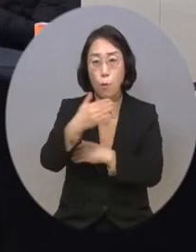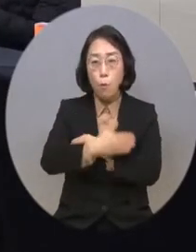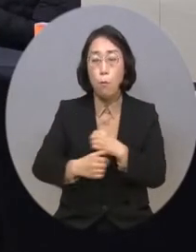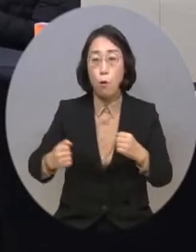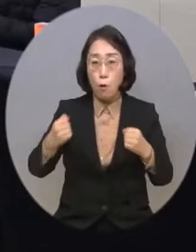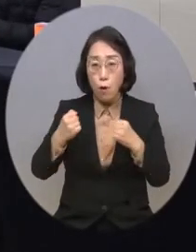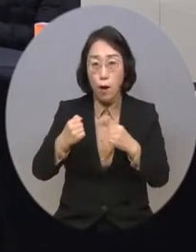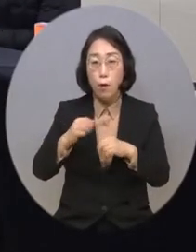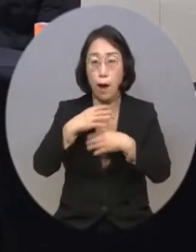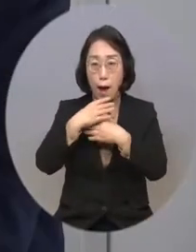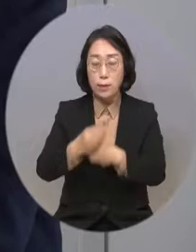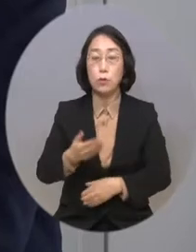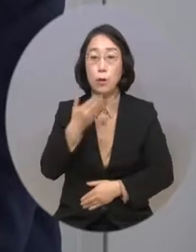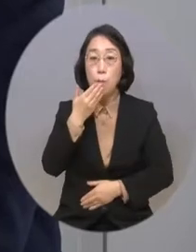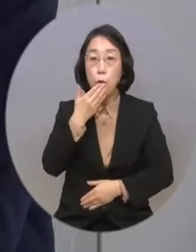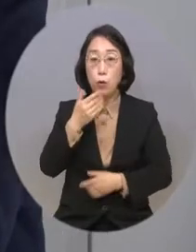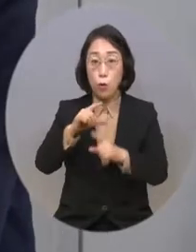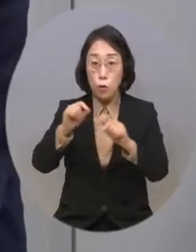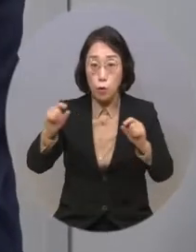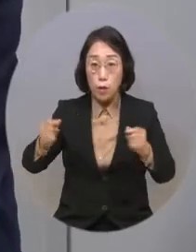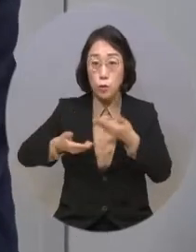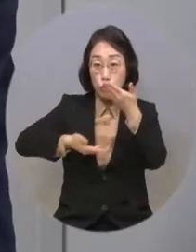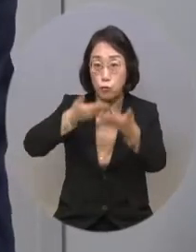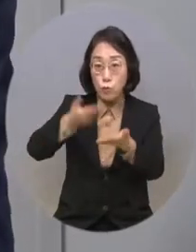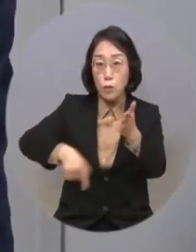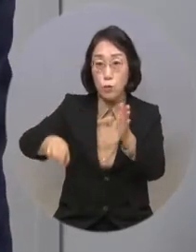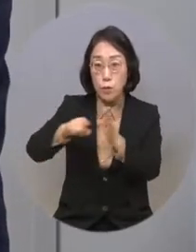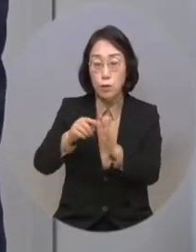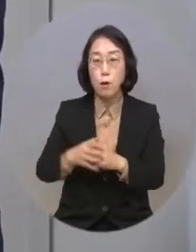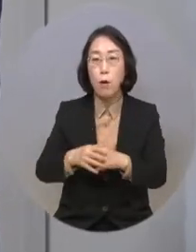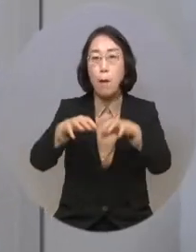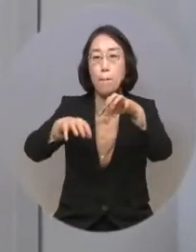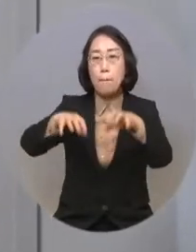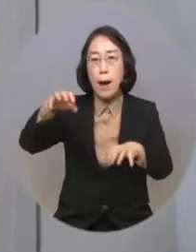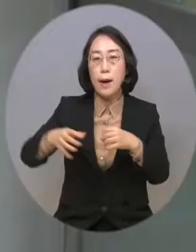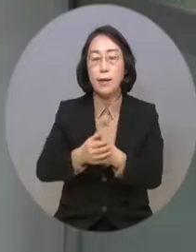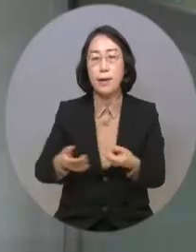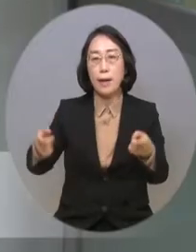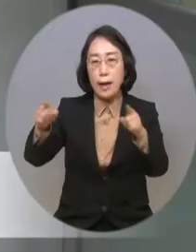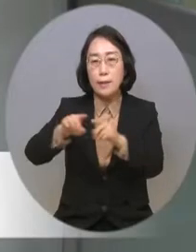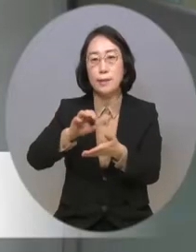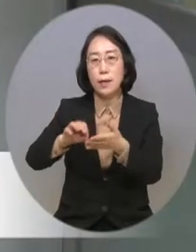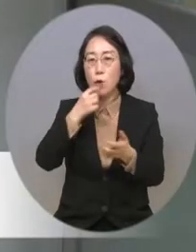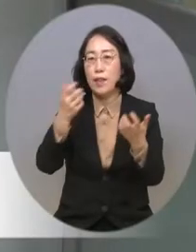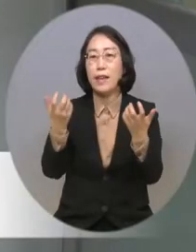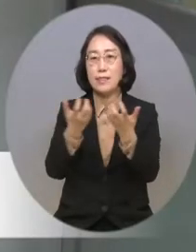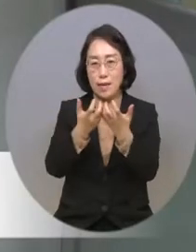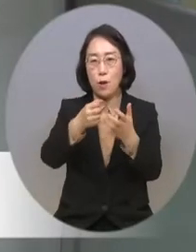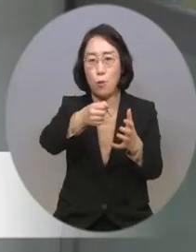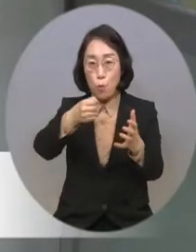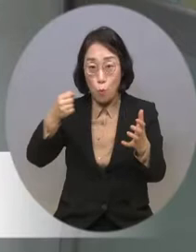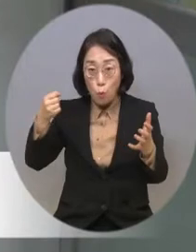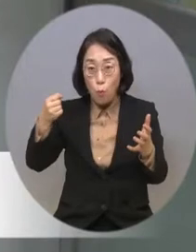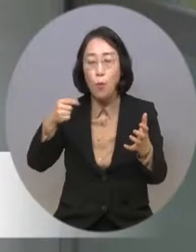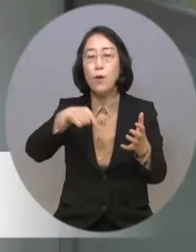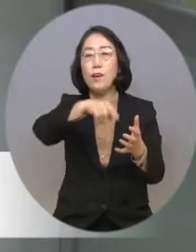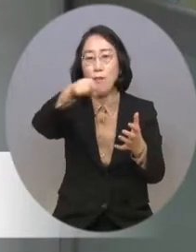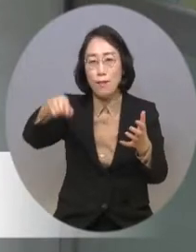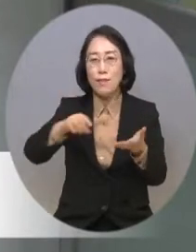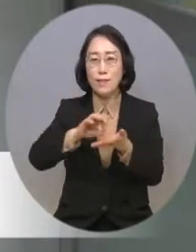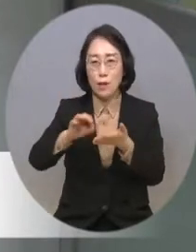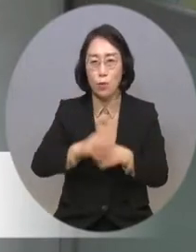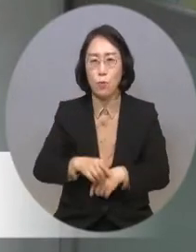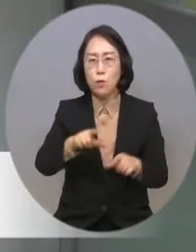안정적인 먹거리 제공을 위한 마을 공유냉장고 사업을 추진하고 있습니다. 동산 이동에 생활이